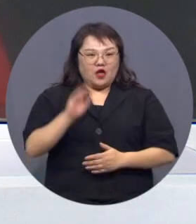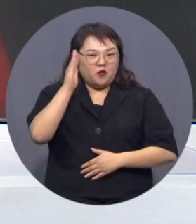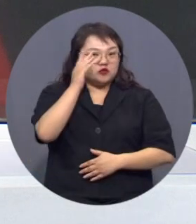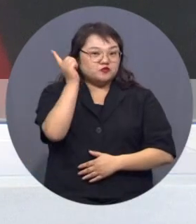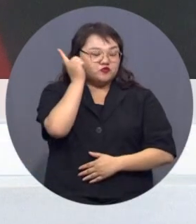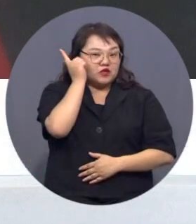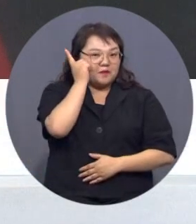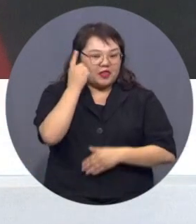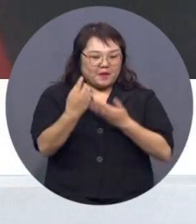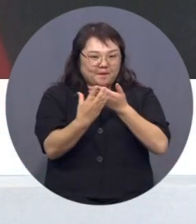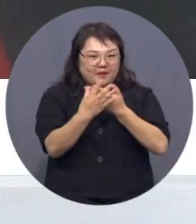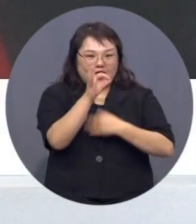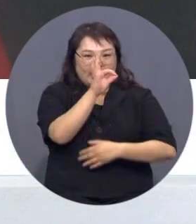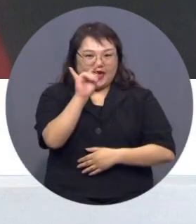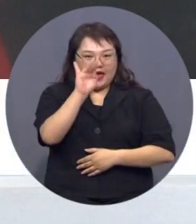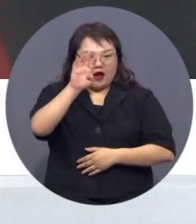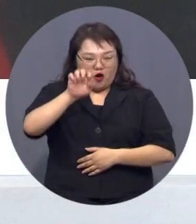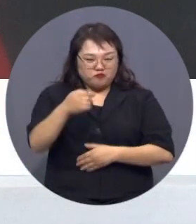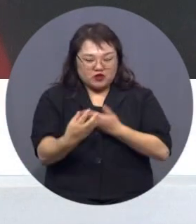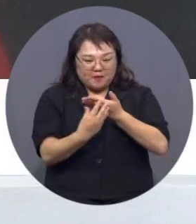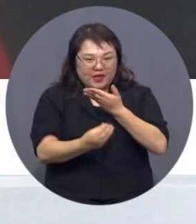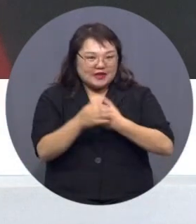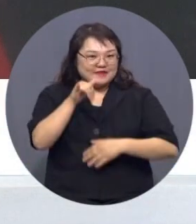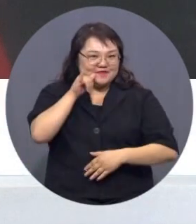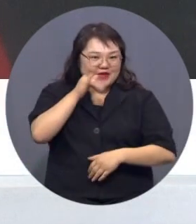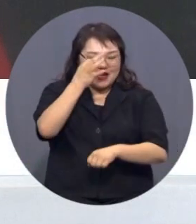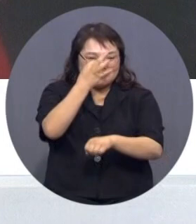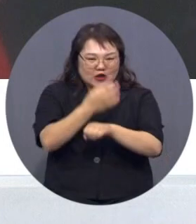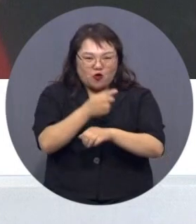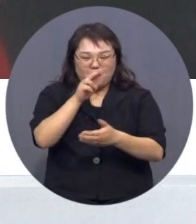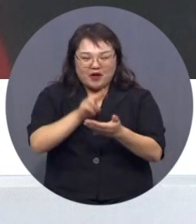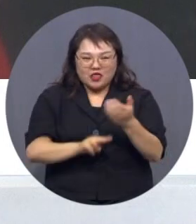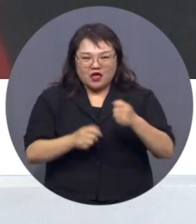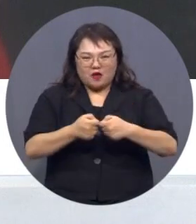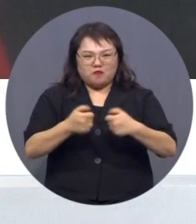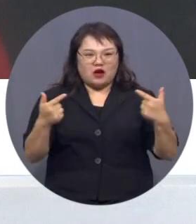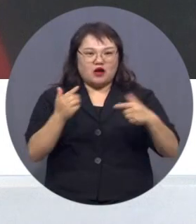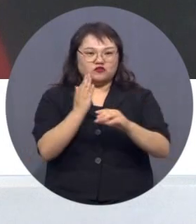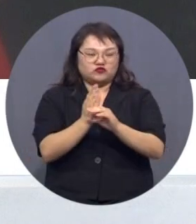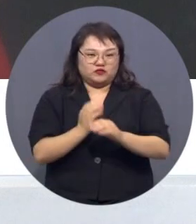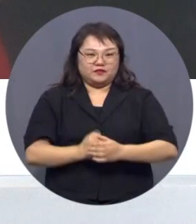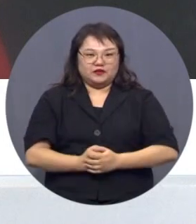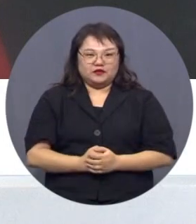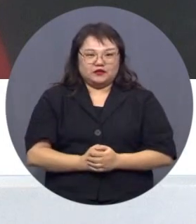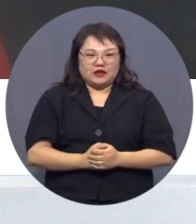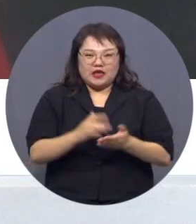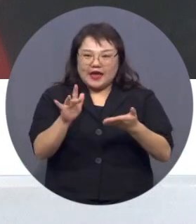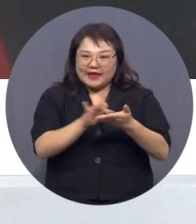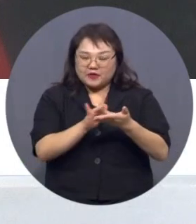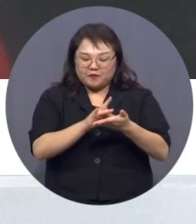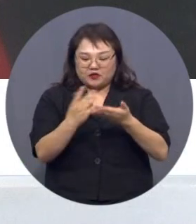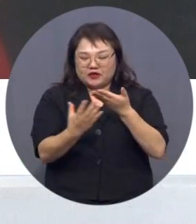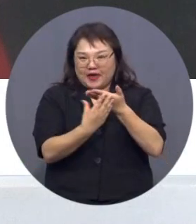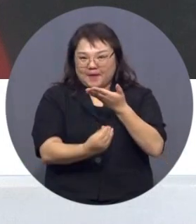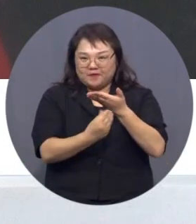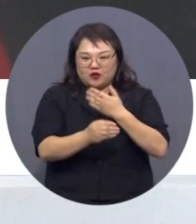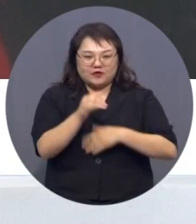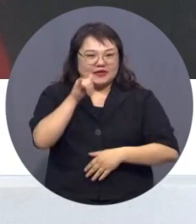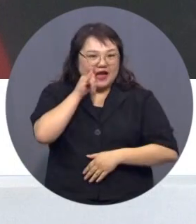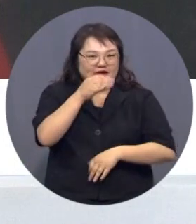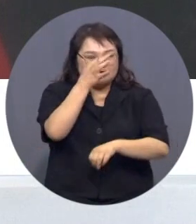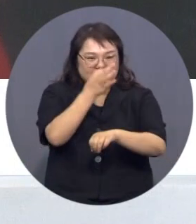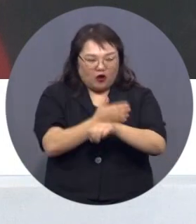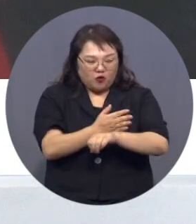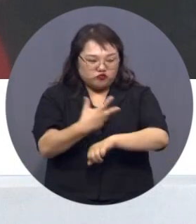요즘 휴대전화 애플리케이션으로 마약을 사고 파는 행위가 빠르게 번지고 있습니다 스마트폰 어플로 필로폰을